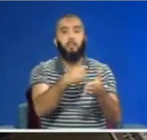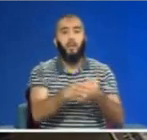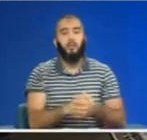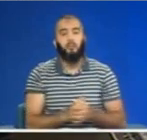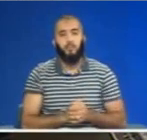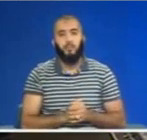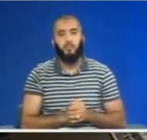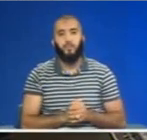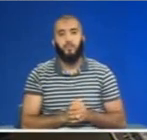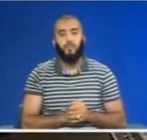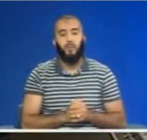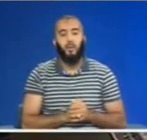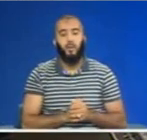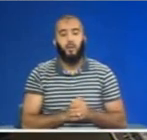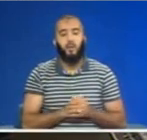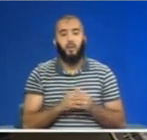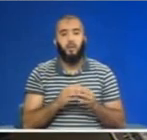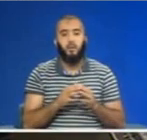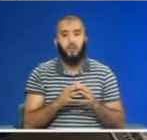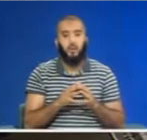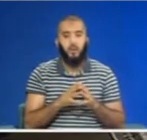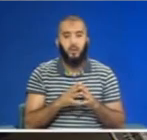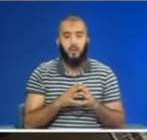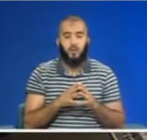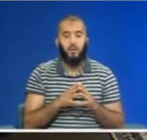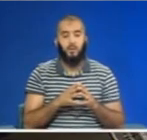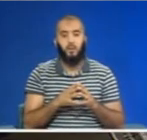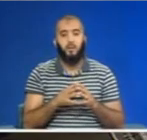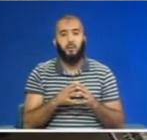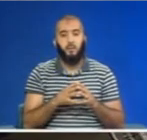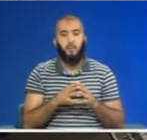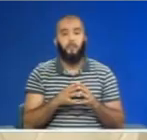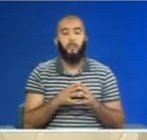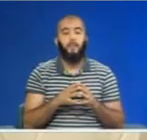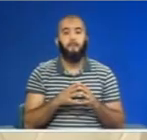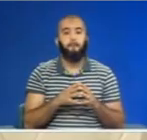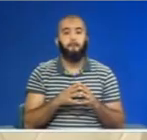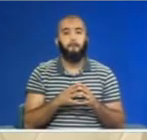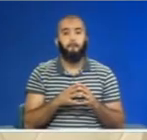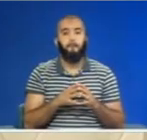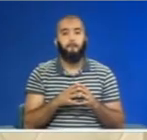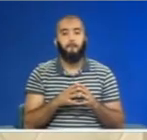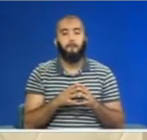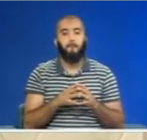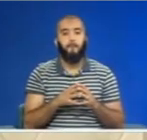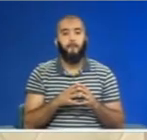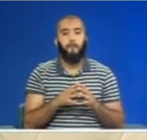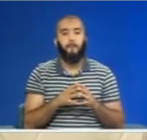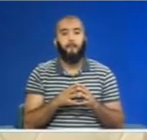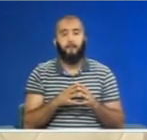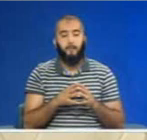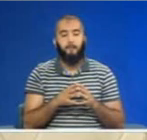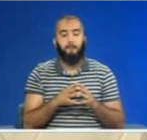كما قال العلماء أن تصل الحديث أن تصل أهل ودهم بعد موتهم، فإذا هنا معناها راه